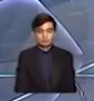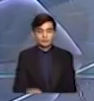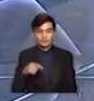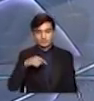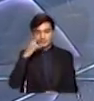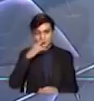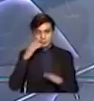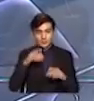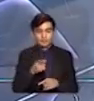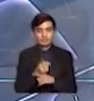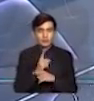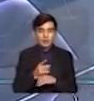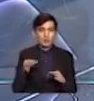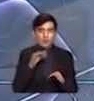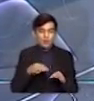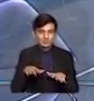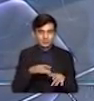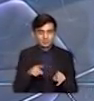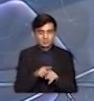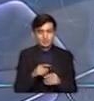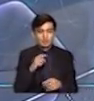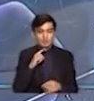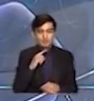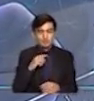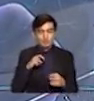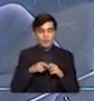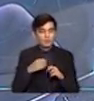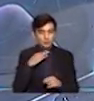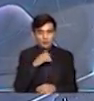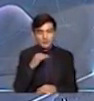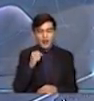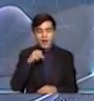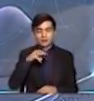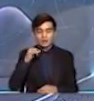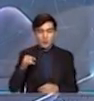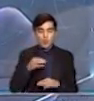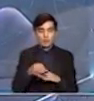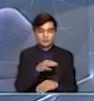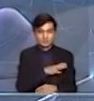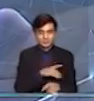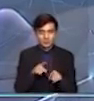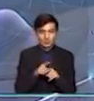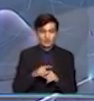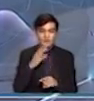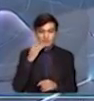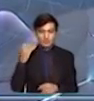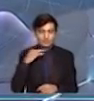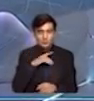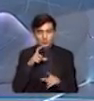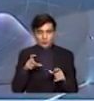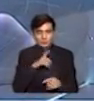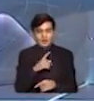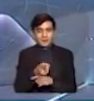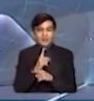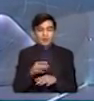Елімізде балық шаруашылығы айналысудың машақаты көп. Атырау балықшылары отандық өнімге шетелдіктерден сұраныс жоғары болғанымен балық аулауға